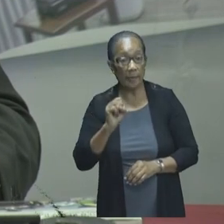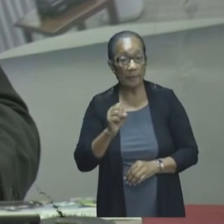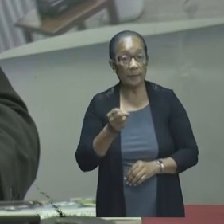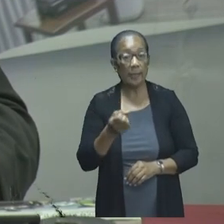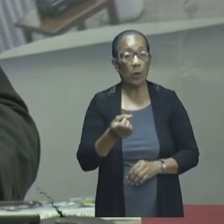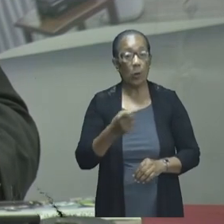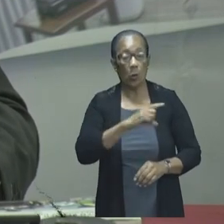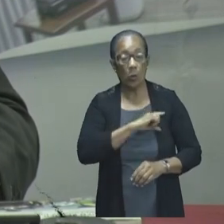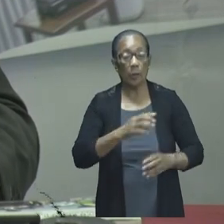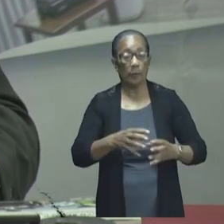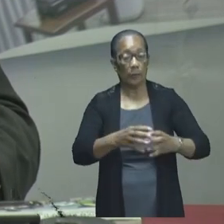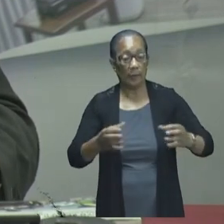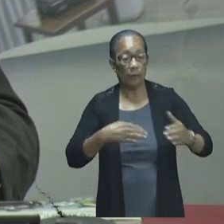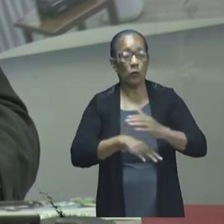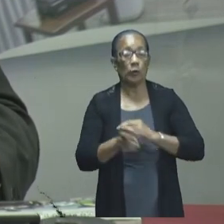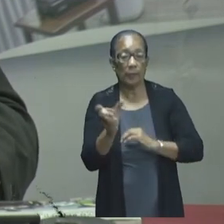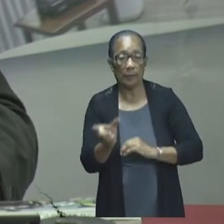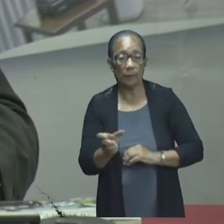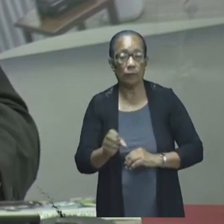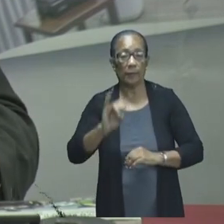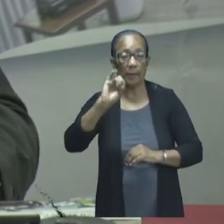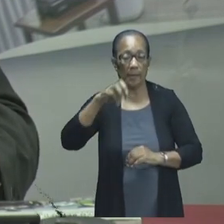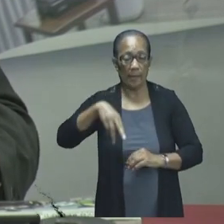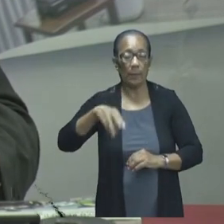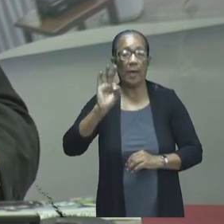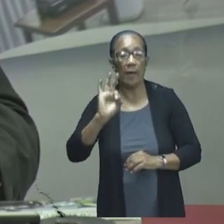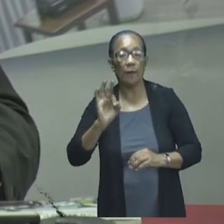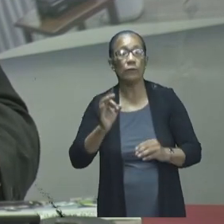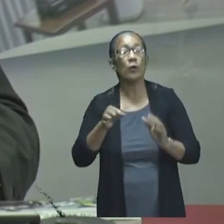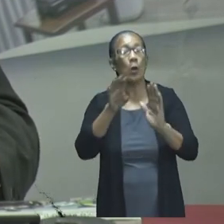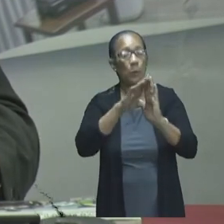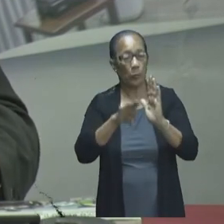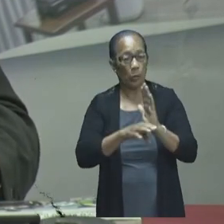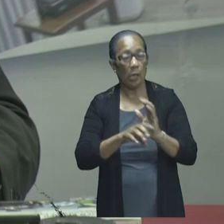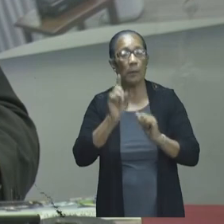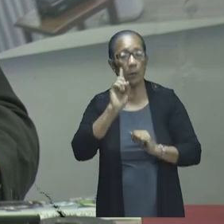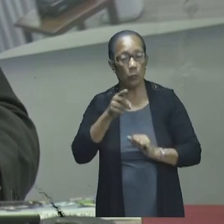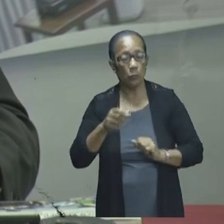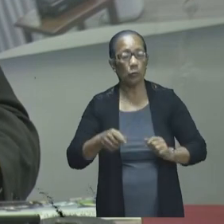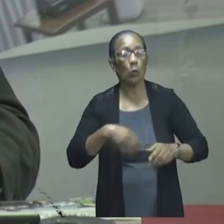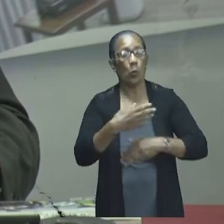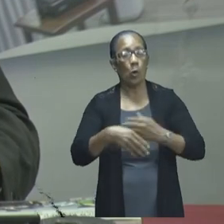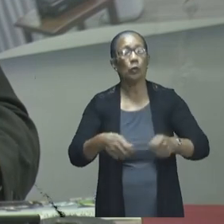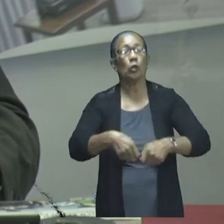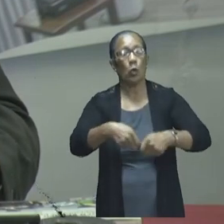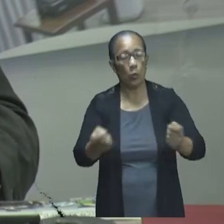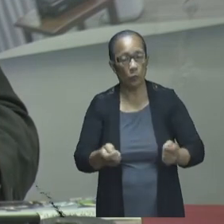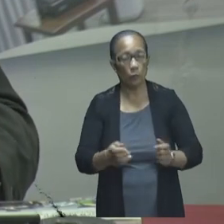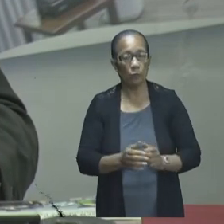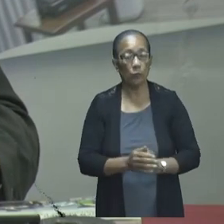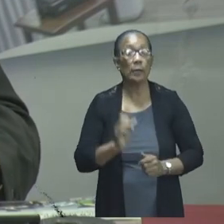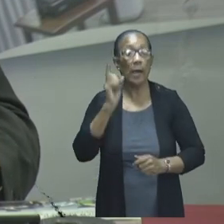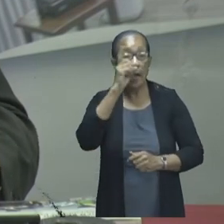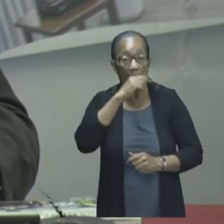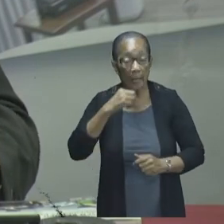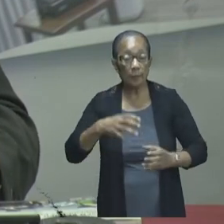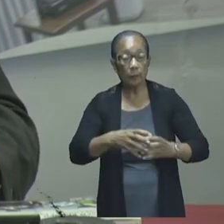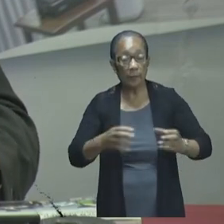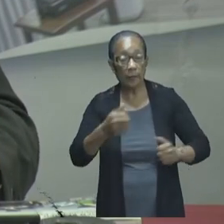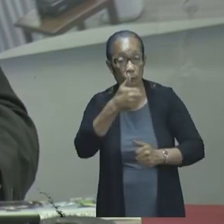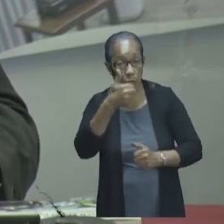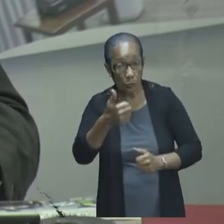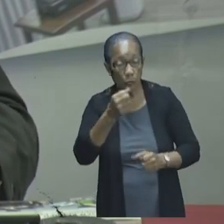bedrijf en onderdeel is ook van het ishare programma dus we moeten uitvoeren en we gaan het op uit voor natuurlijk als het bedrijf efficiënter draait